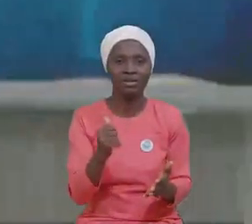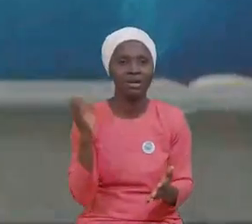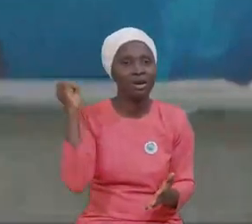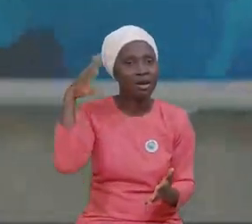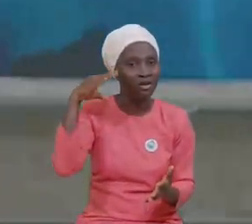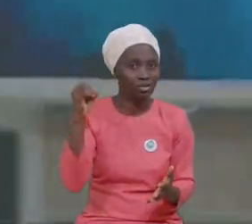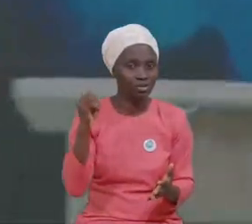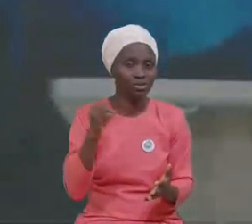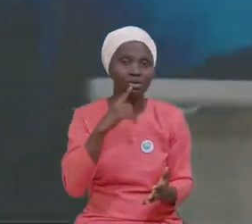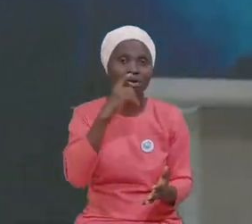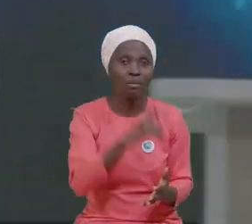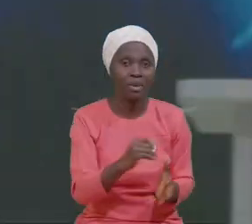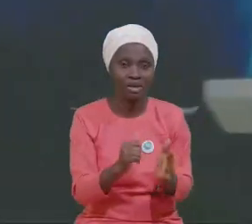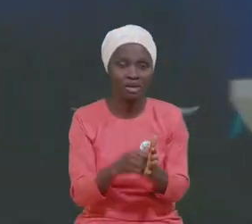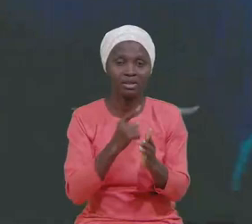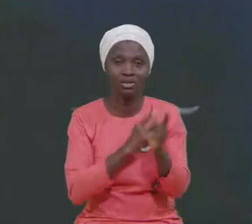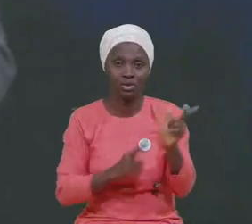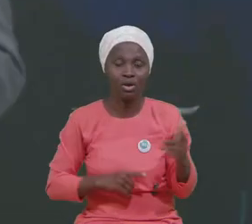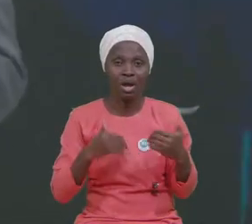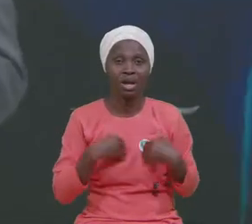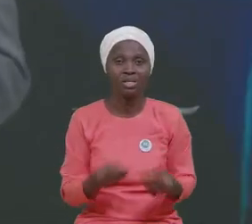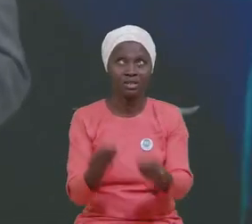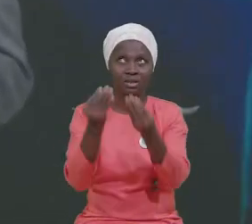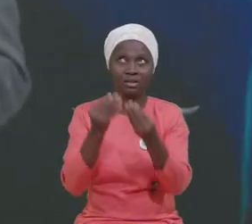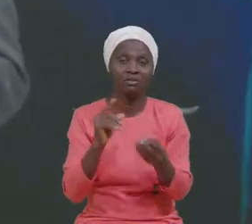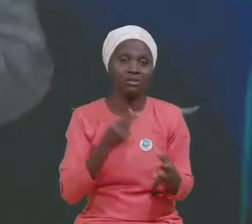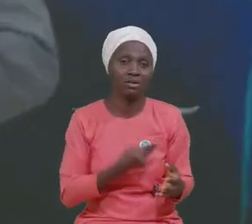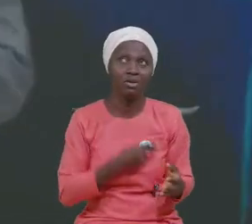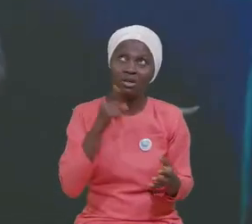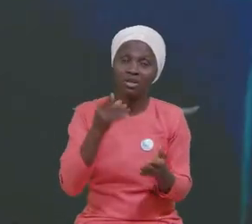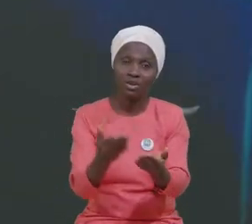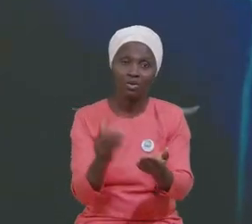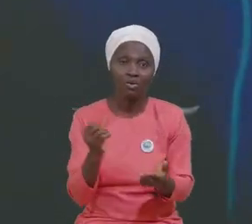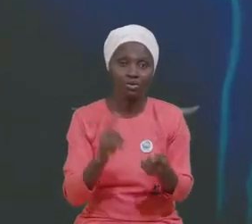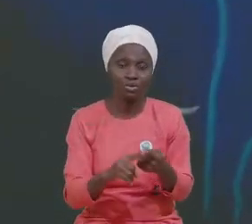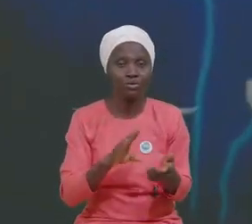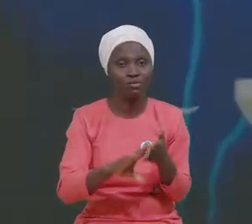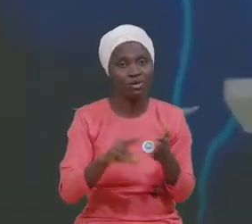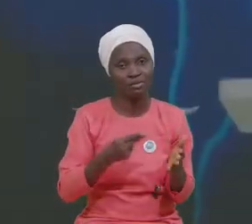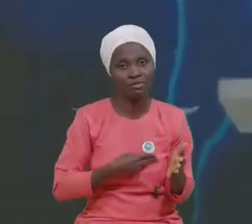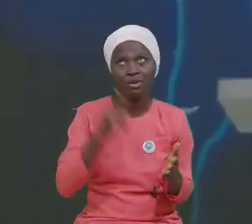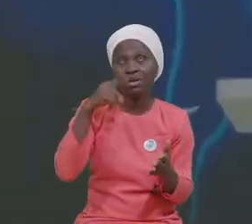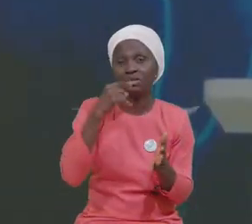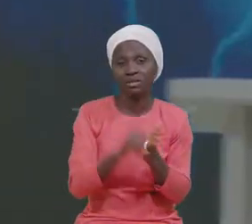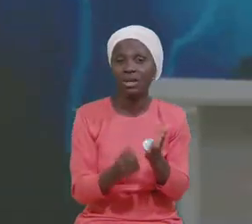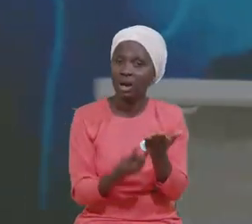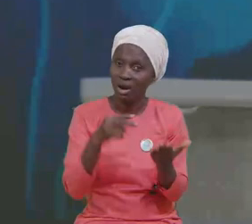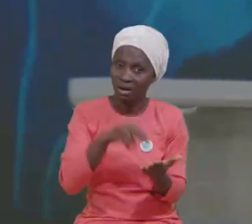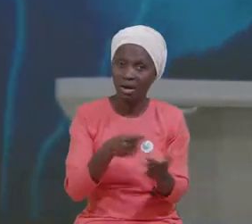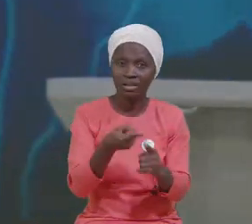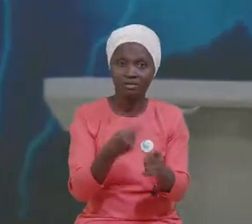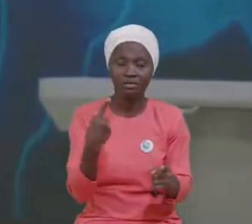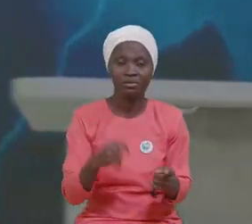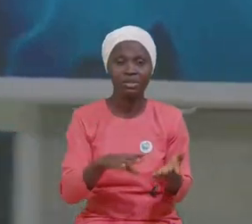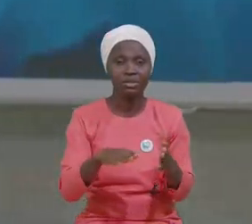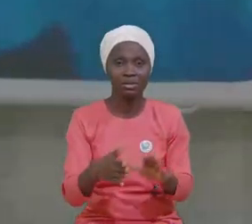C'est un commandement gracieux que Dieu nous a donné. Il veut nous pardonner. Il dit, lève-toi,